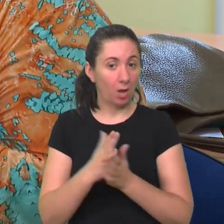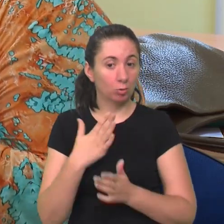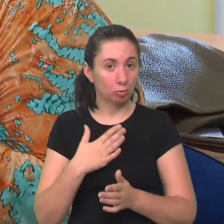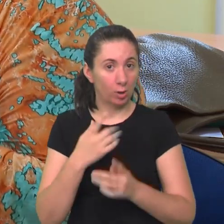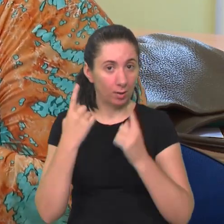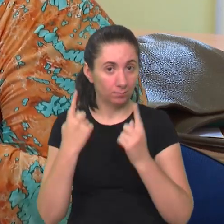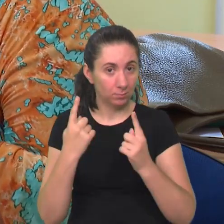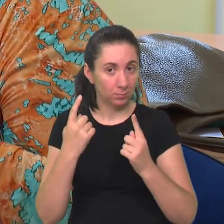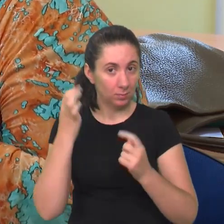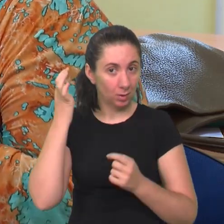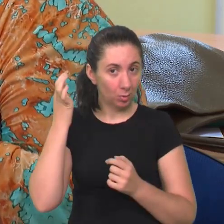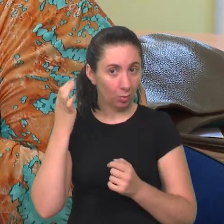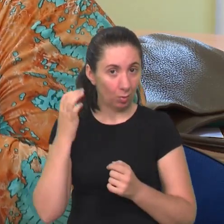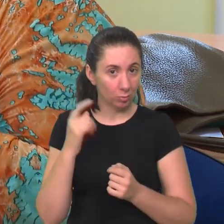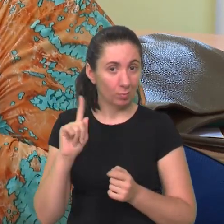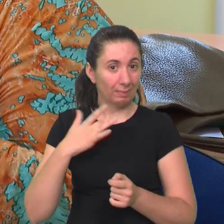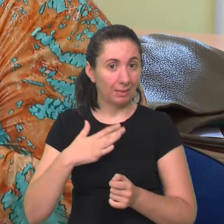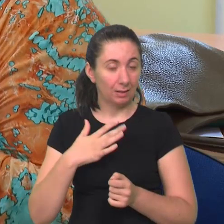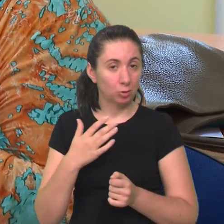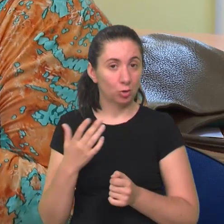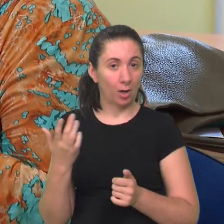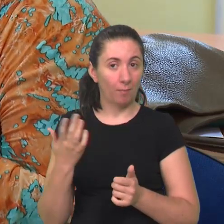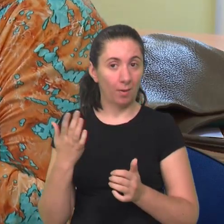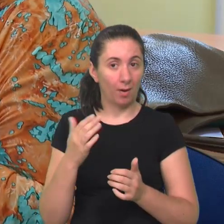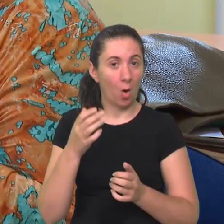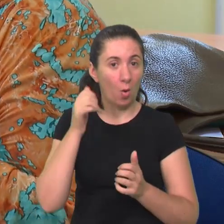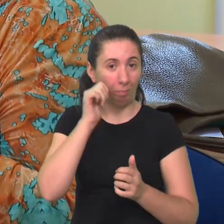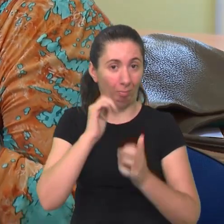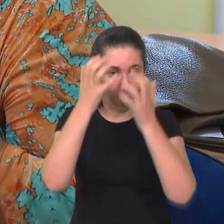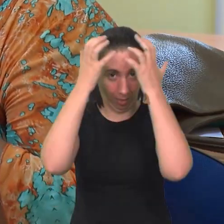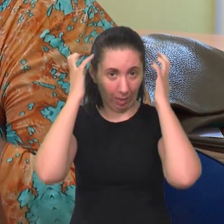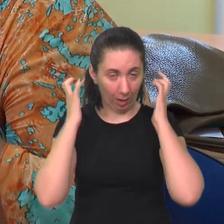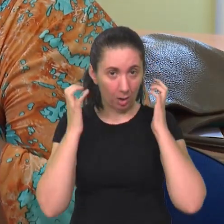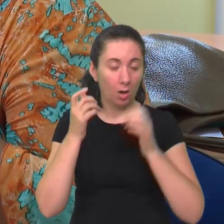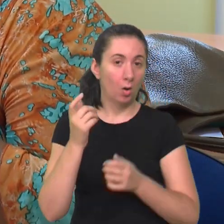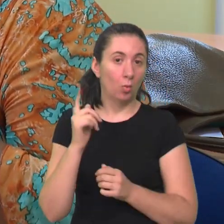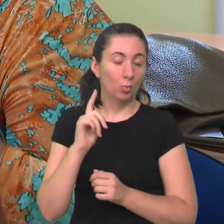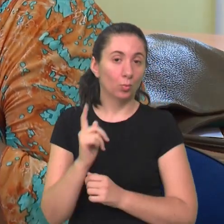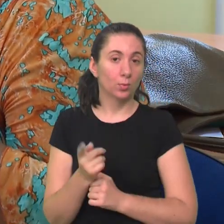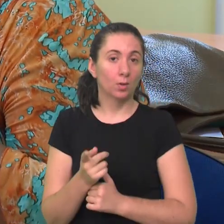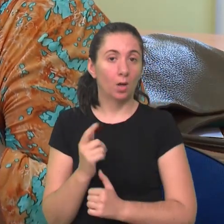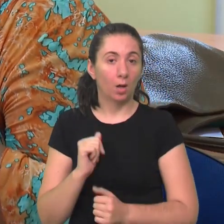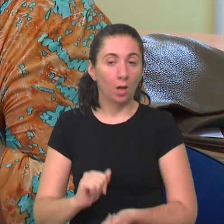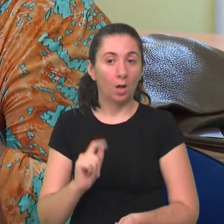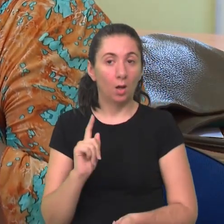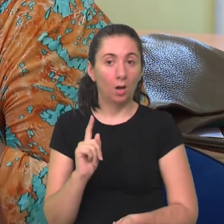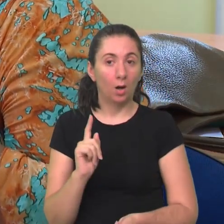želim tako zadržati, ako ne želim biti potpuno sjeda, da ću onda